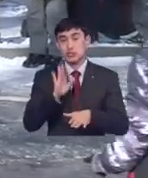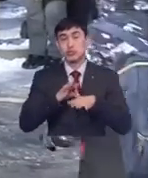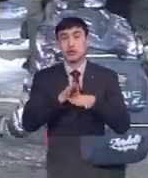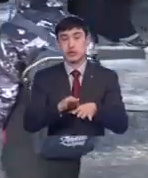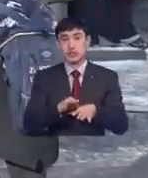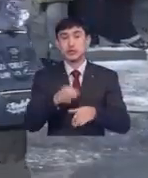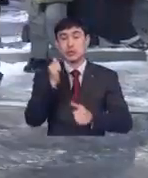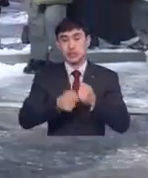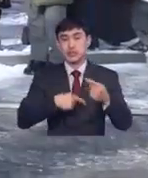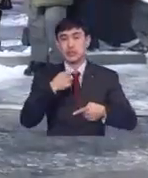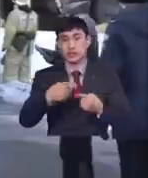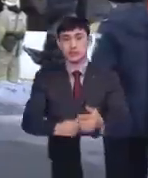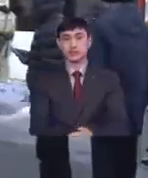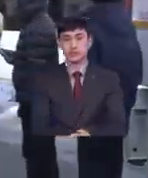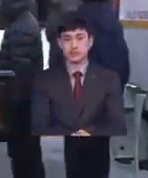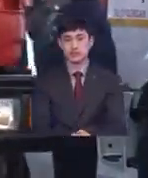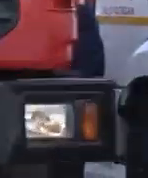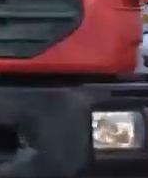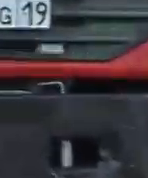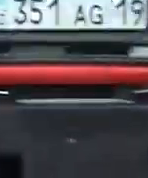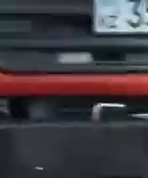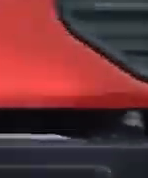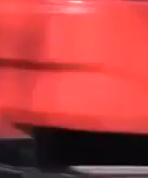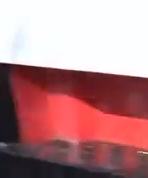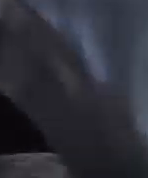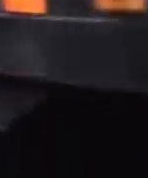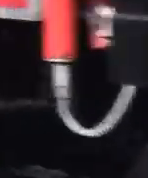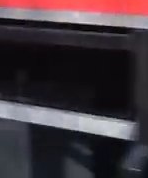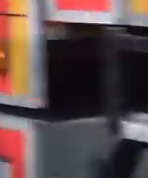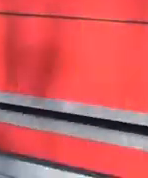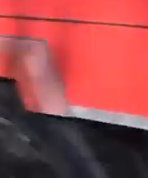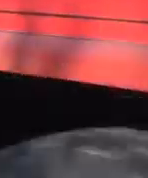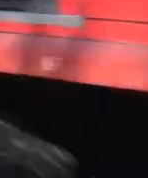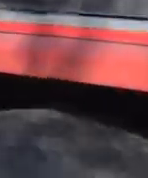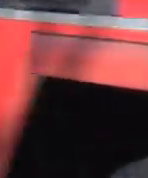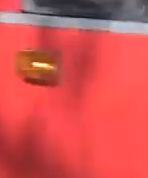проводиться на постоянной основе. Айгерим Купаева, Ернур Медет, телеканал ЖТСУ.